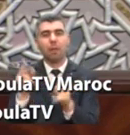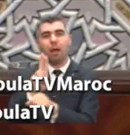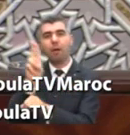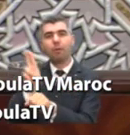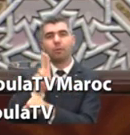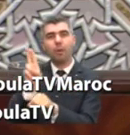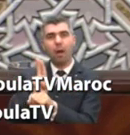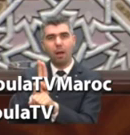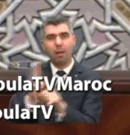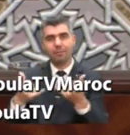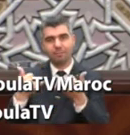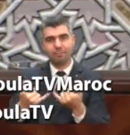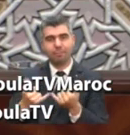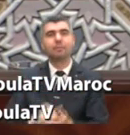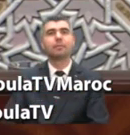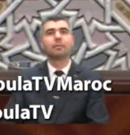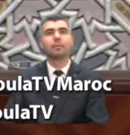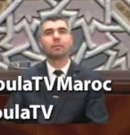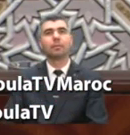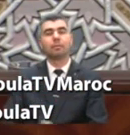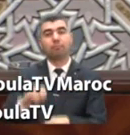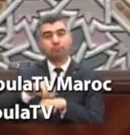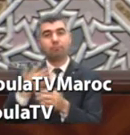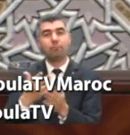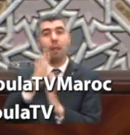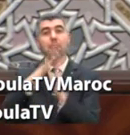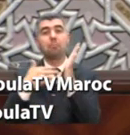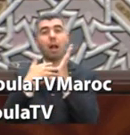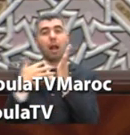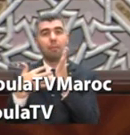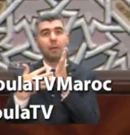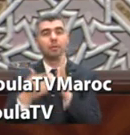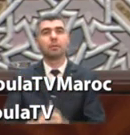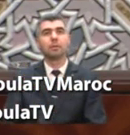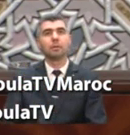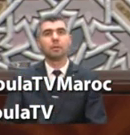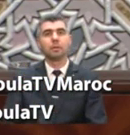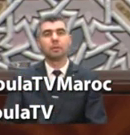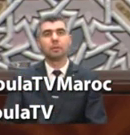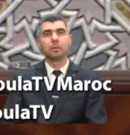الشفهية برسم هذه الدورة الربيعية، ويتضمن جدول أعمالها